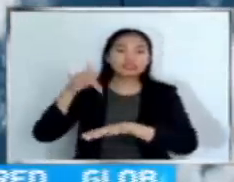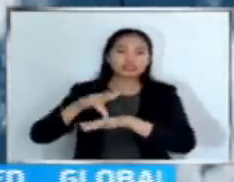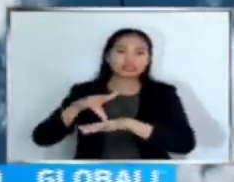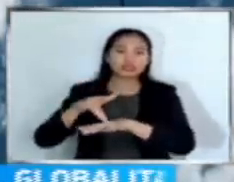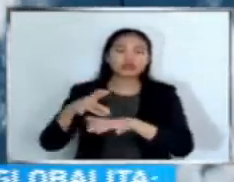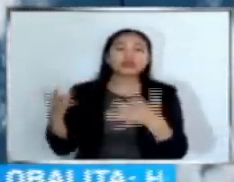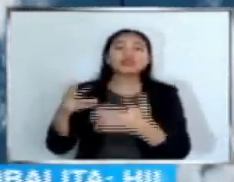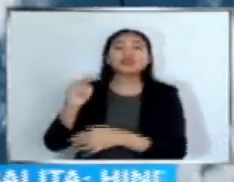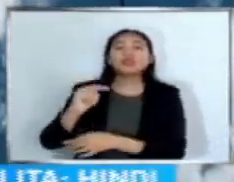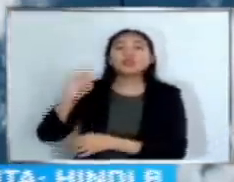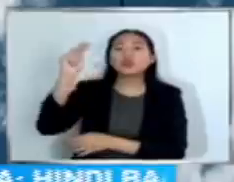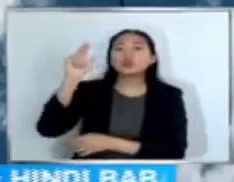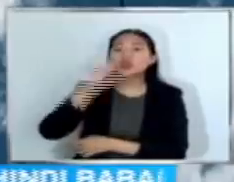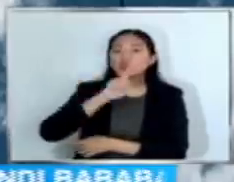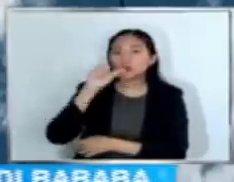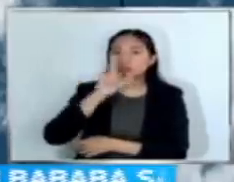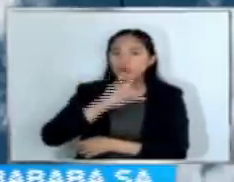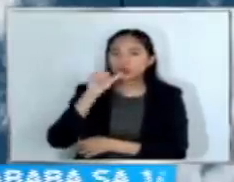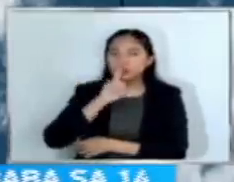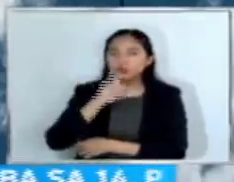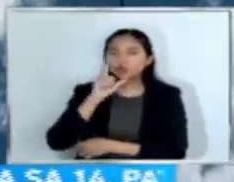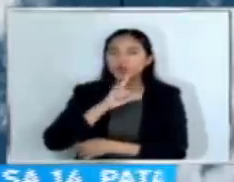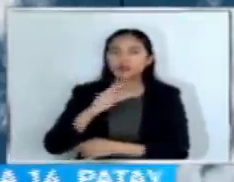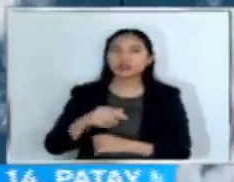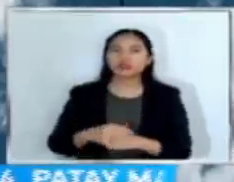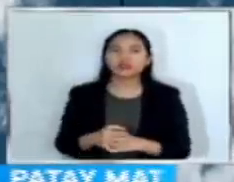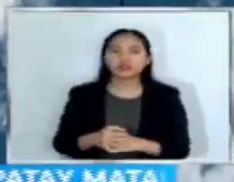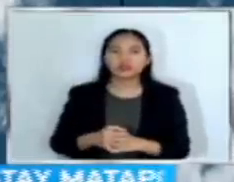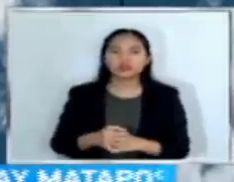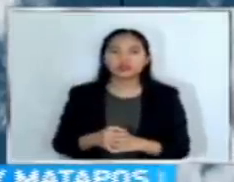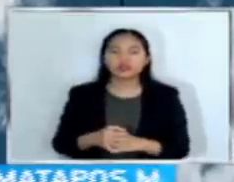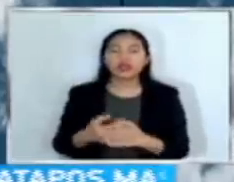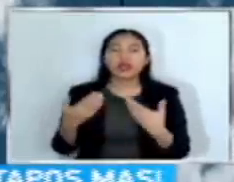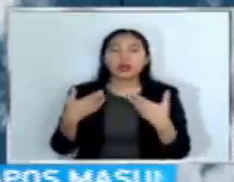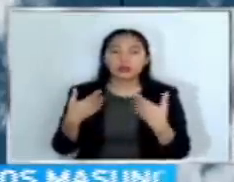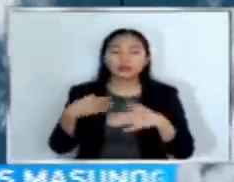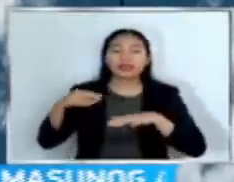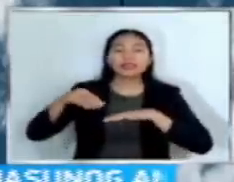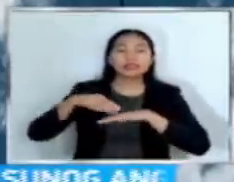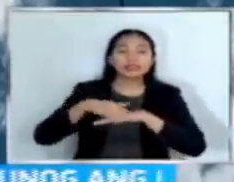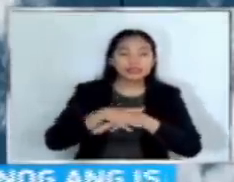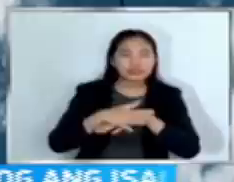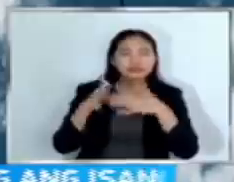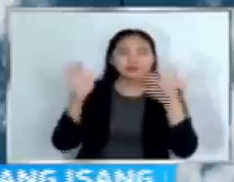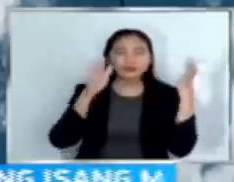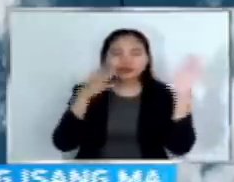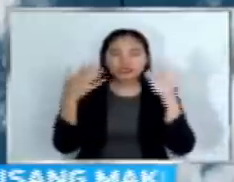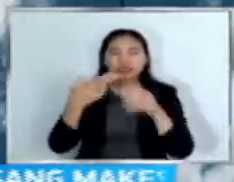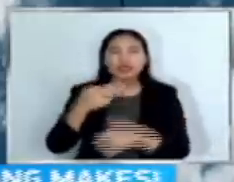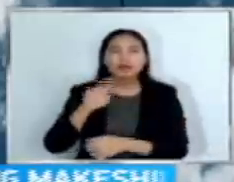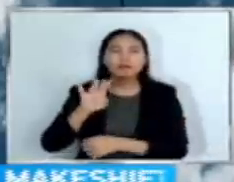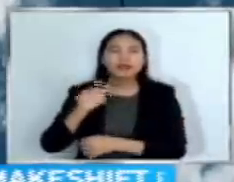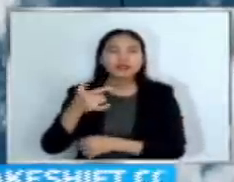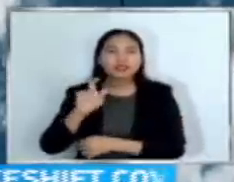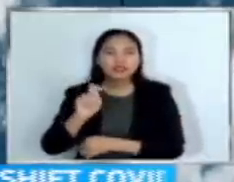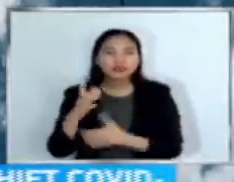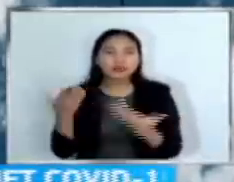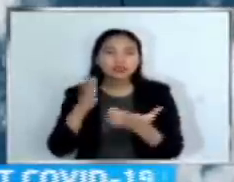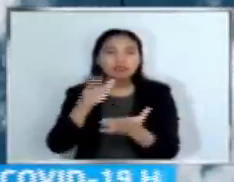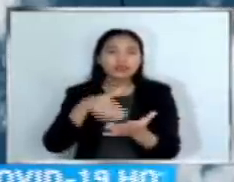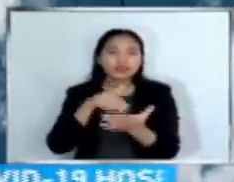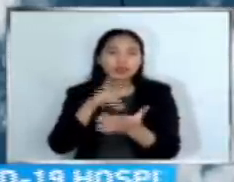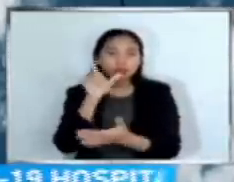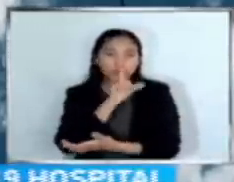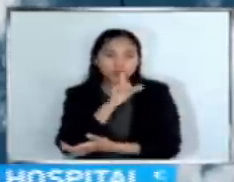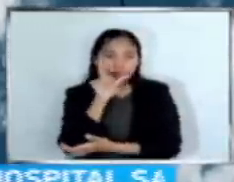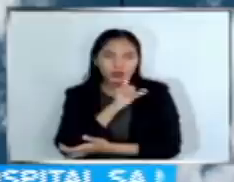Luzon, asahan din na pwedeng yung enhanced habagat nito ay makakaapekto rin sa ilang bahagi ng Central at Southern Luzon at ng Kabutihan. Kaya dito